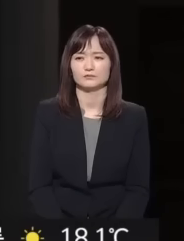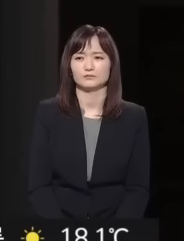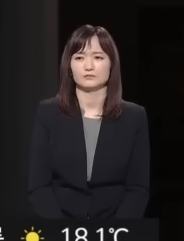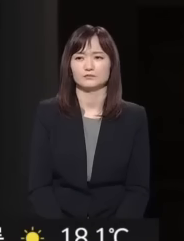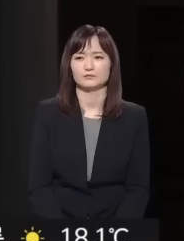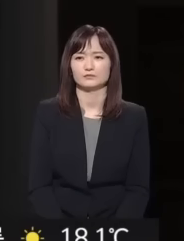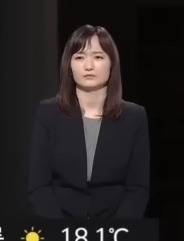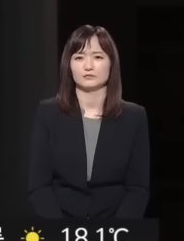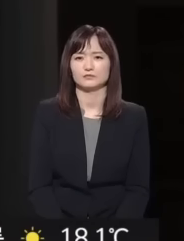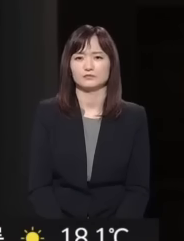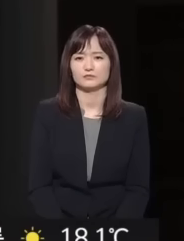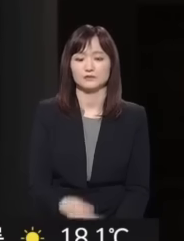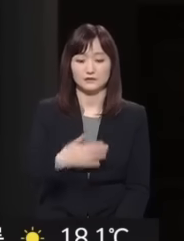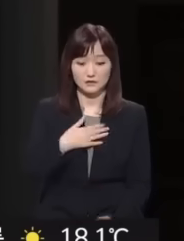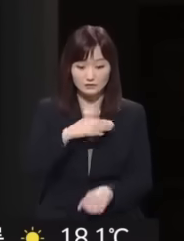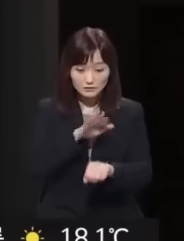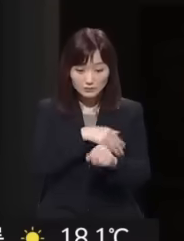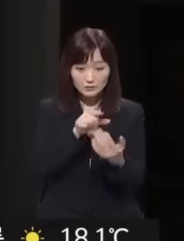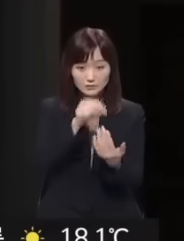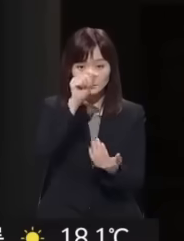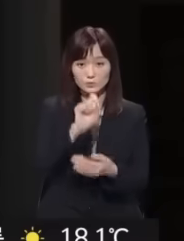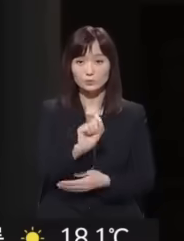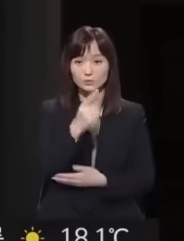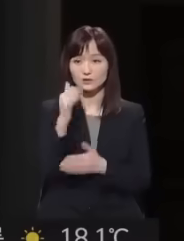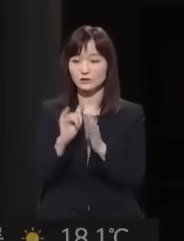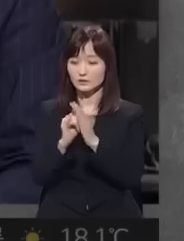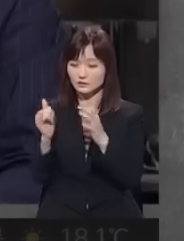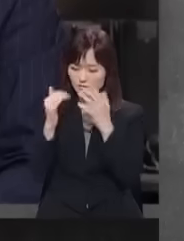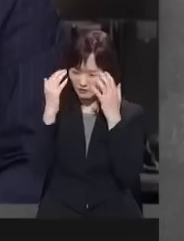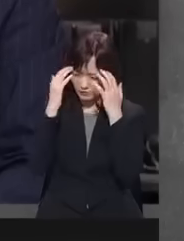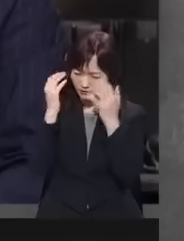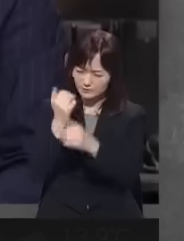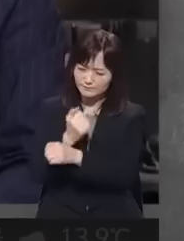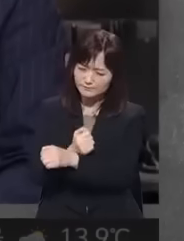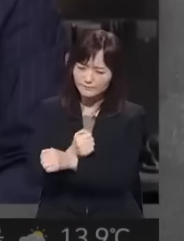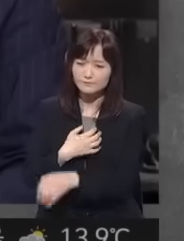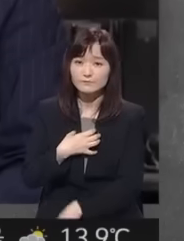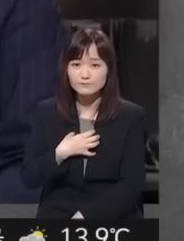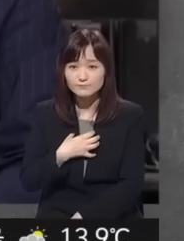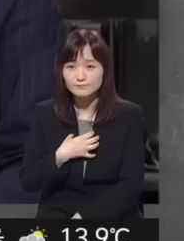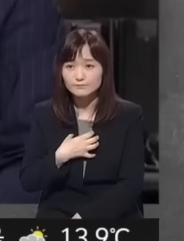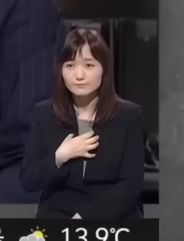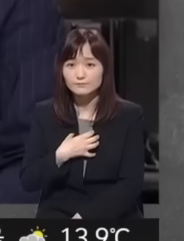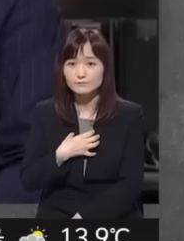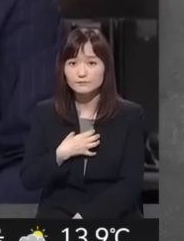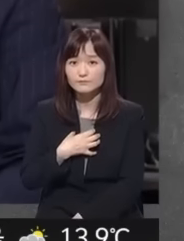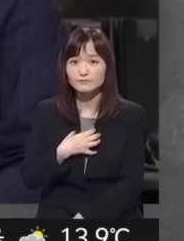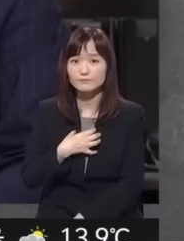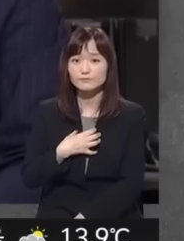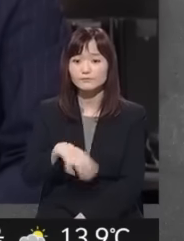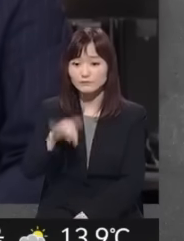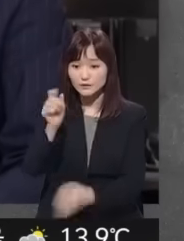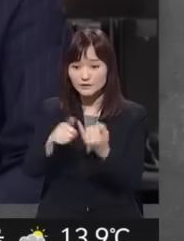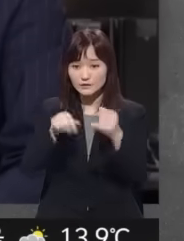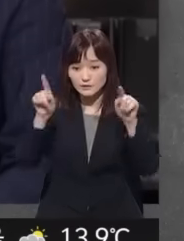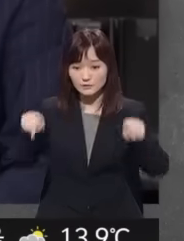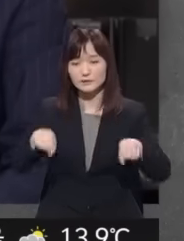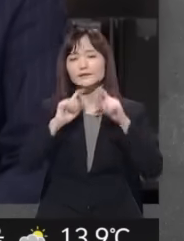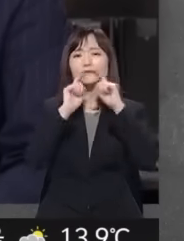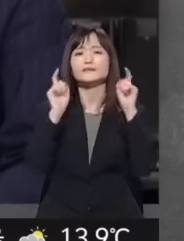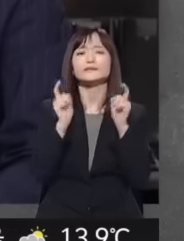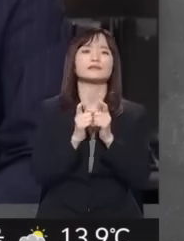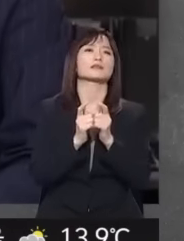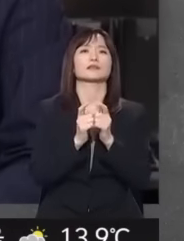나의 어떤 잘못된 선택으로 인해서 가족들이 고생할게 걱정이 됐다면 일단 이혼하고 개인 회생을